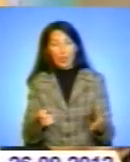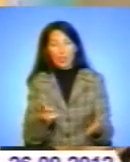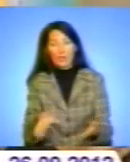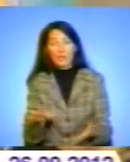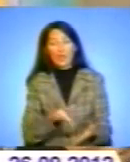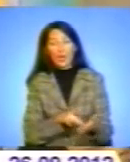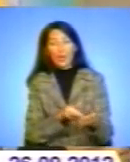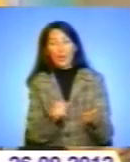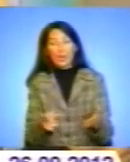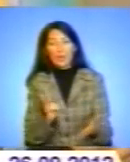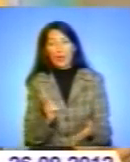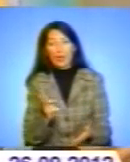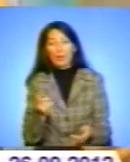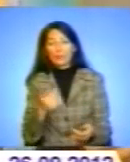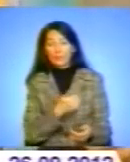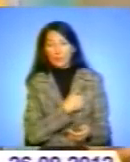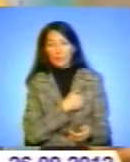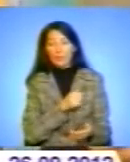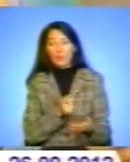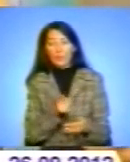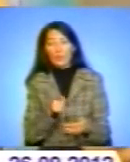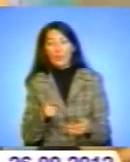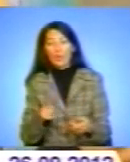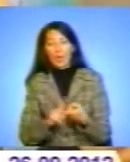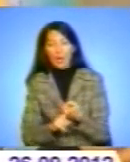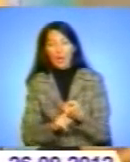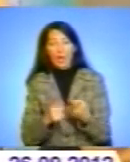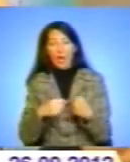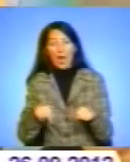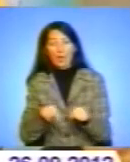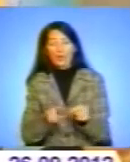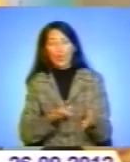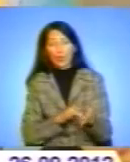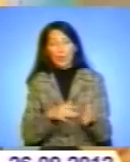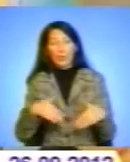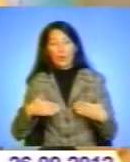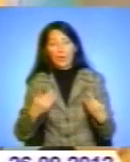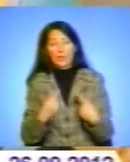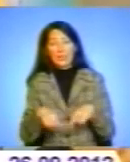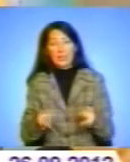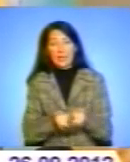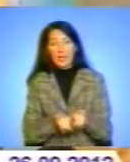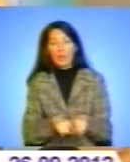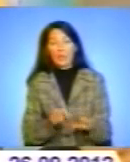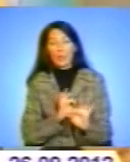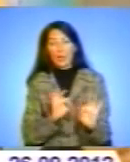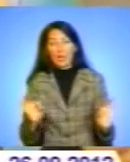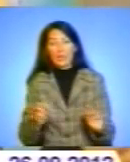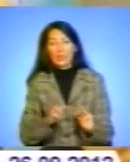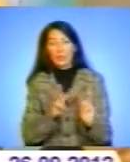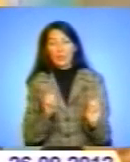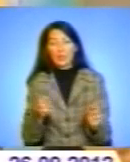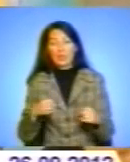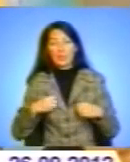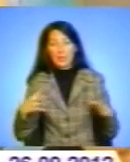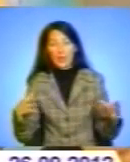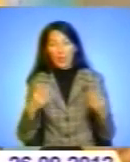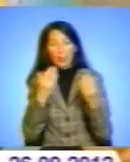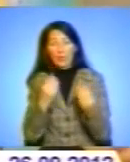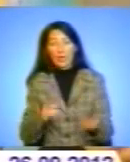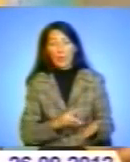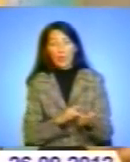туристів, всіх, хто причетний до тої галузі, саме до туризму, привітати з таким прекрасним святом – Днем туризму.